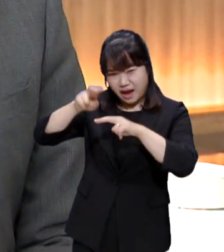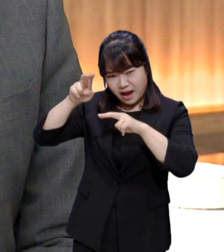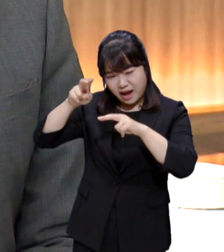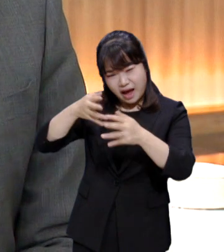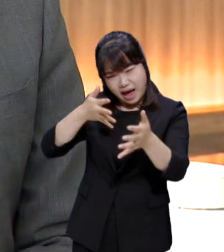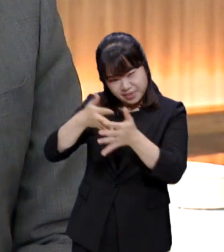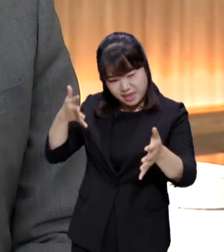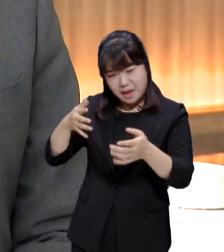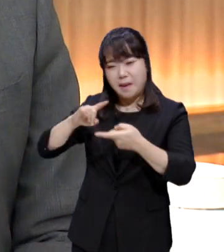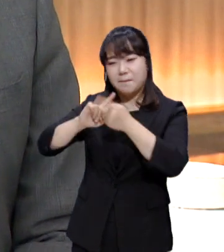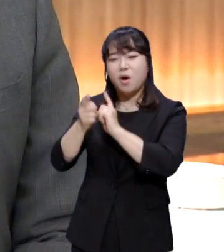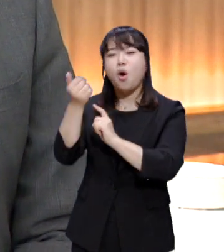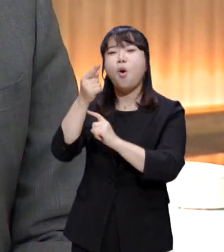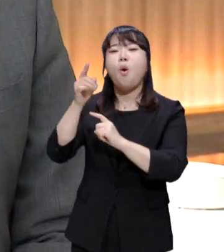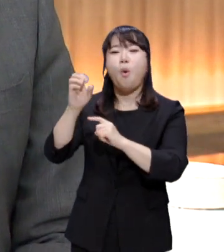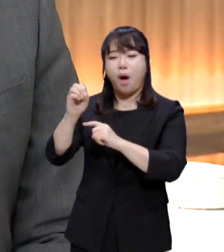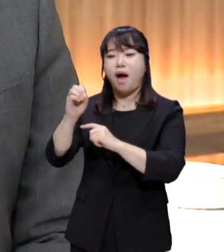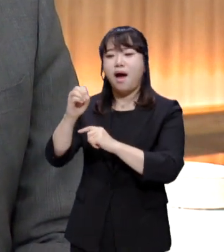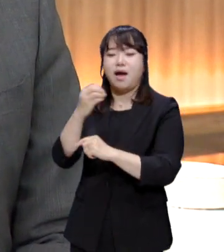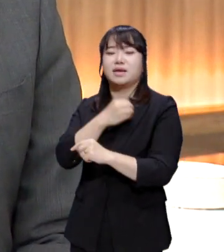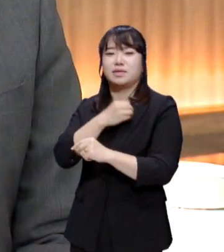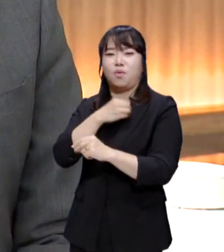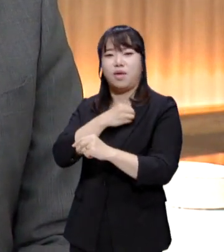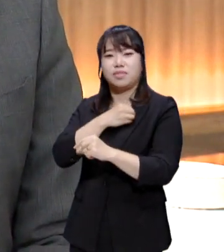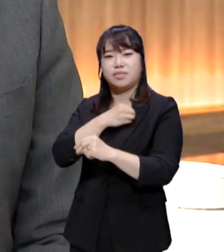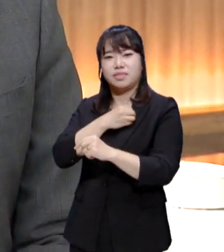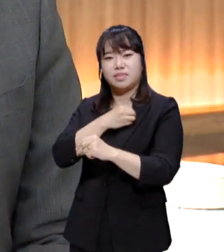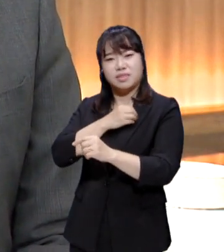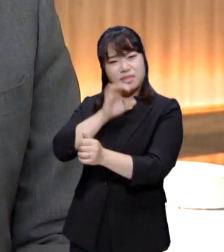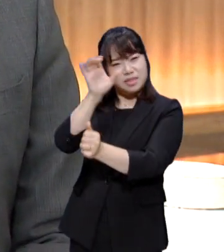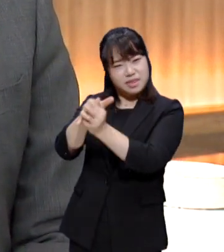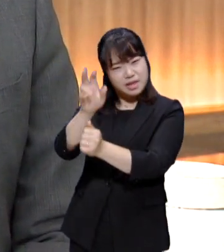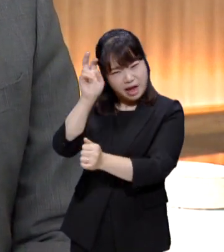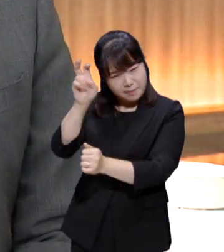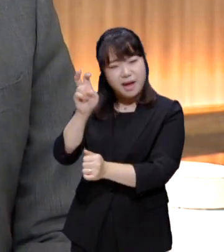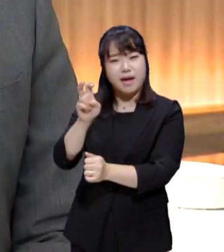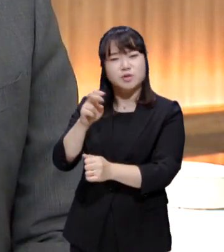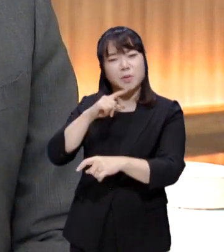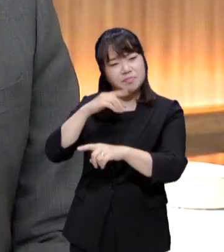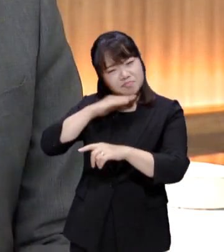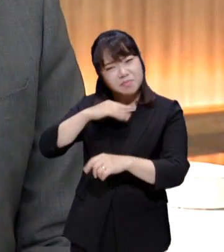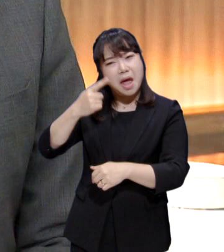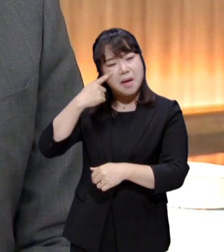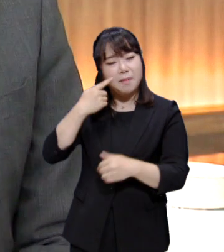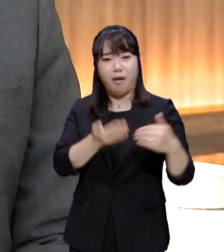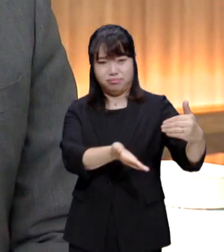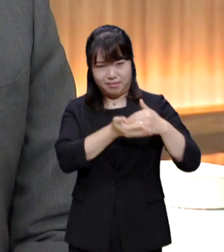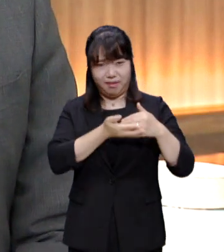것 같대요. 그러니까 잠깐 좀 생각 좀 해보라고 이렇게 말씀하시더라고요. 근데